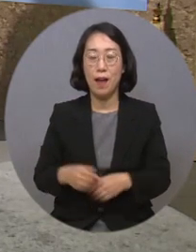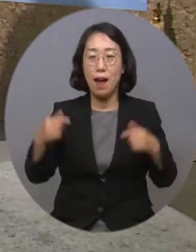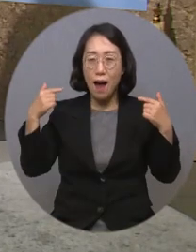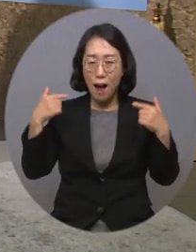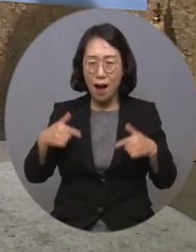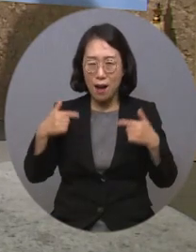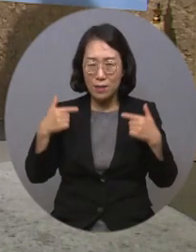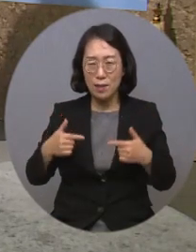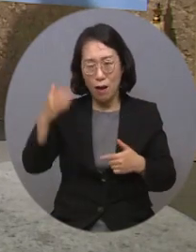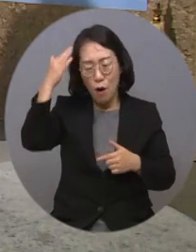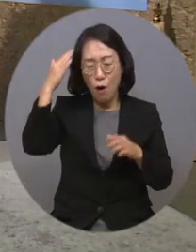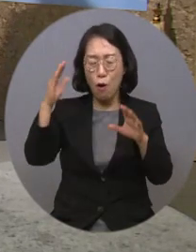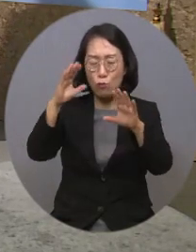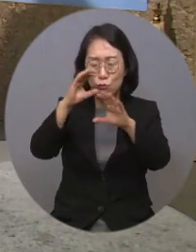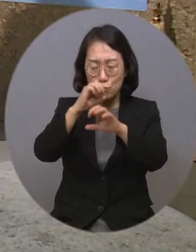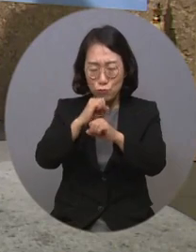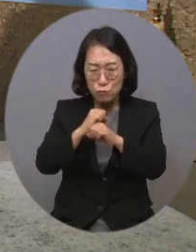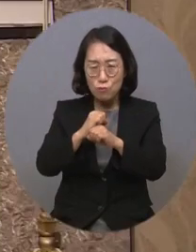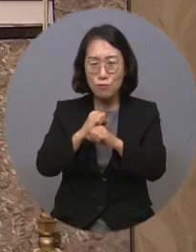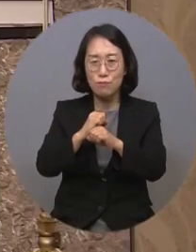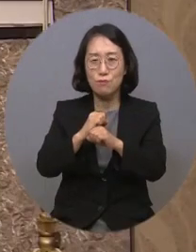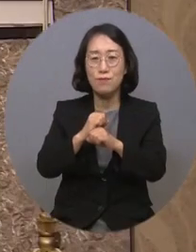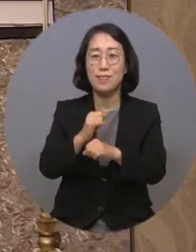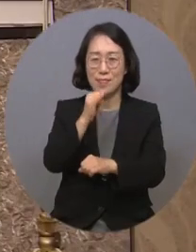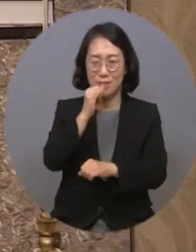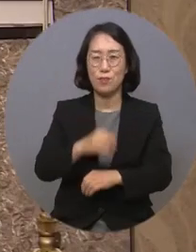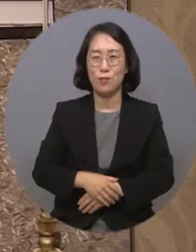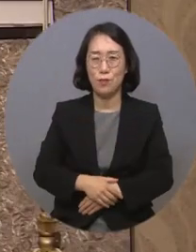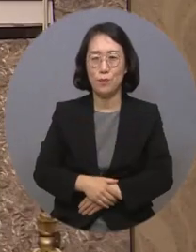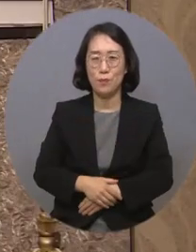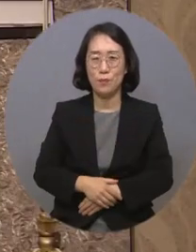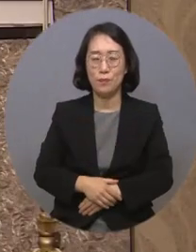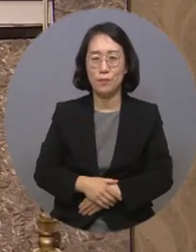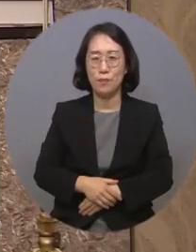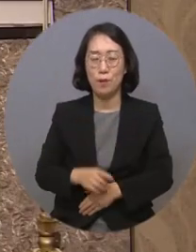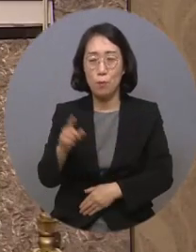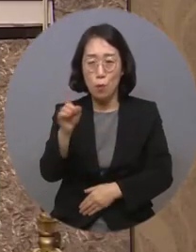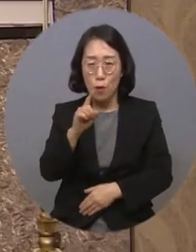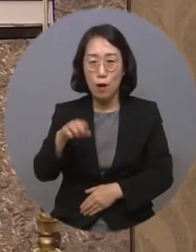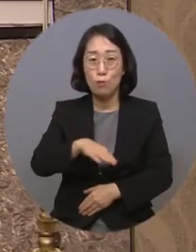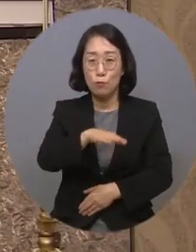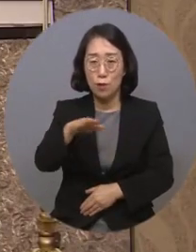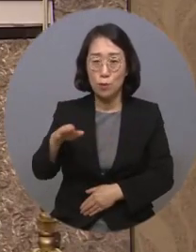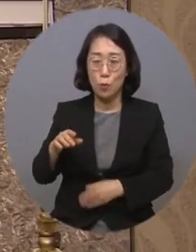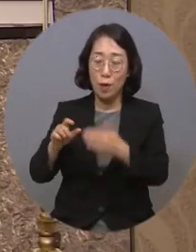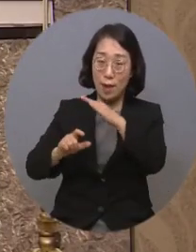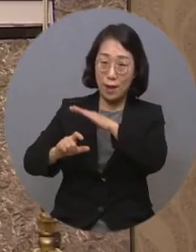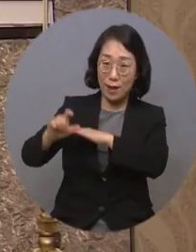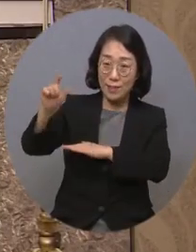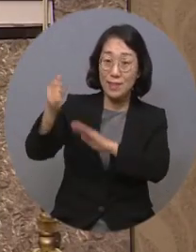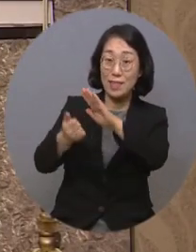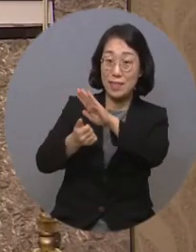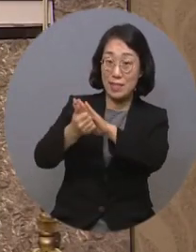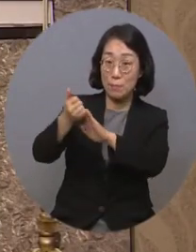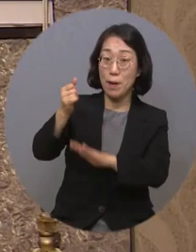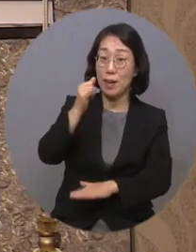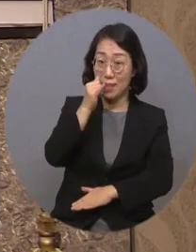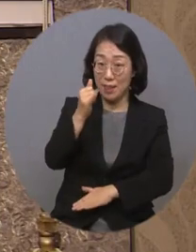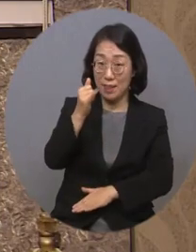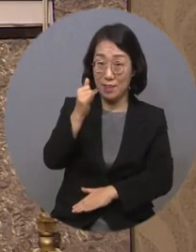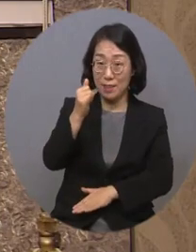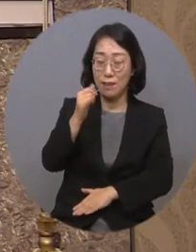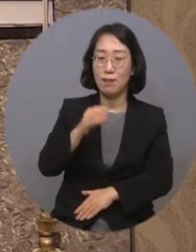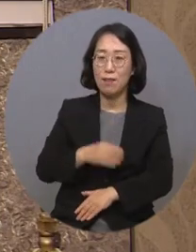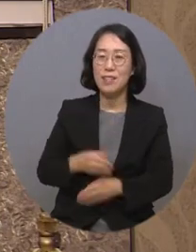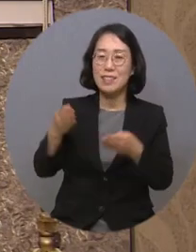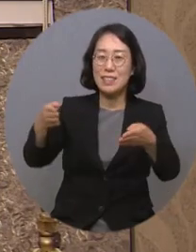어두운 부분들을 갖고 있는 거잖아요. 그때 네. 당시만 해도. 네. 그래서 뭔가 우리도 해가 뜨는 희망이 있는 네. 그런